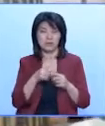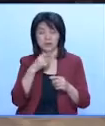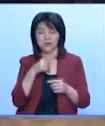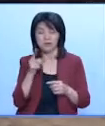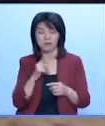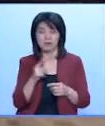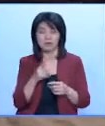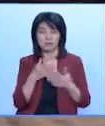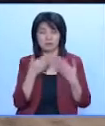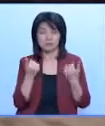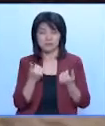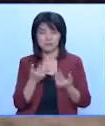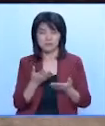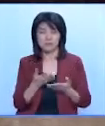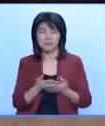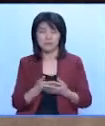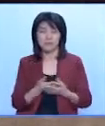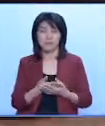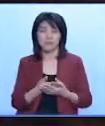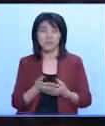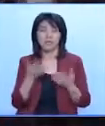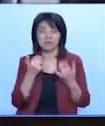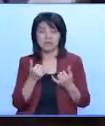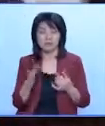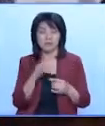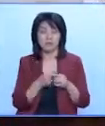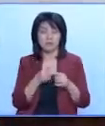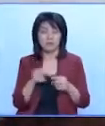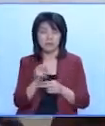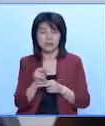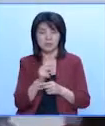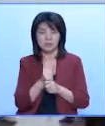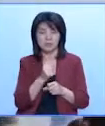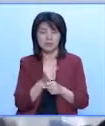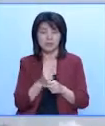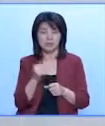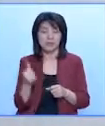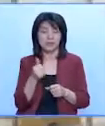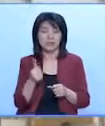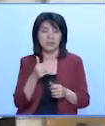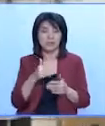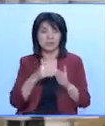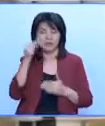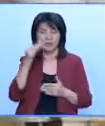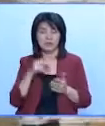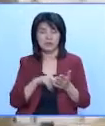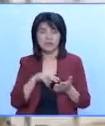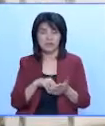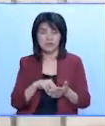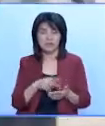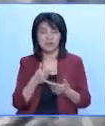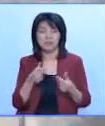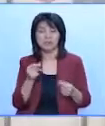болады. Ғылыми сүйемелдеу тобы дер нәсілдерге қарсы өңдеу үшін ең жоғары көрсеткіштері бар оңтайлы орындарды таңдайды. Қай